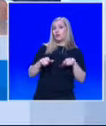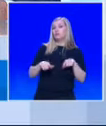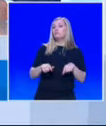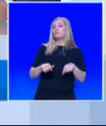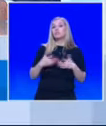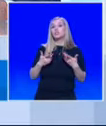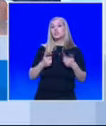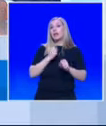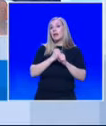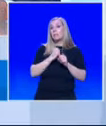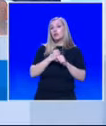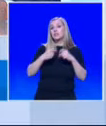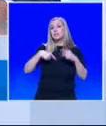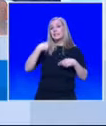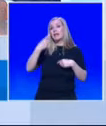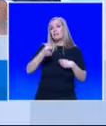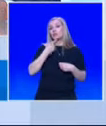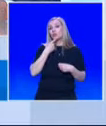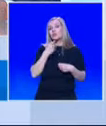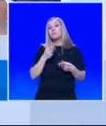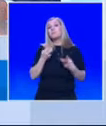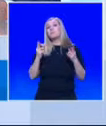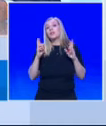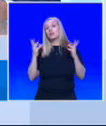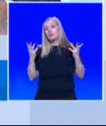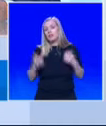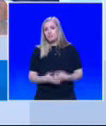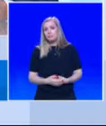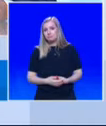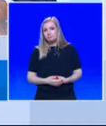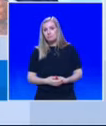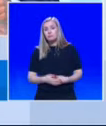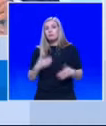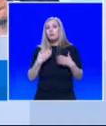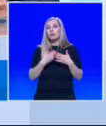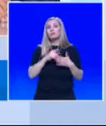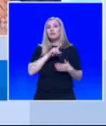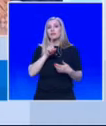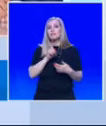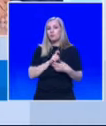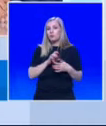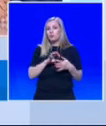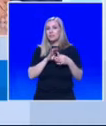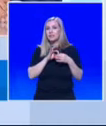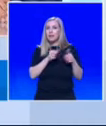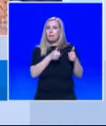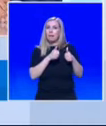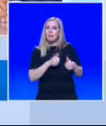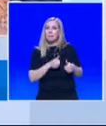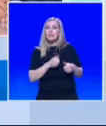ще сработи следващата година и дано да е така. Последен въпрос, и той е свързан с паметника на Съветската армия. Разбрахте ли, че